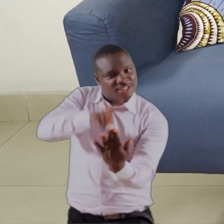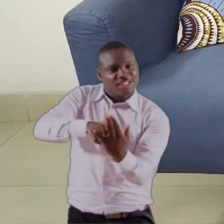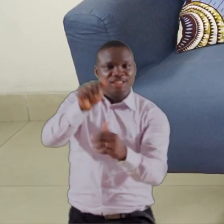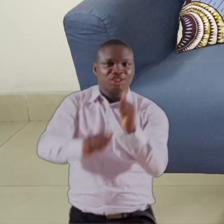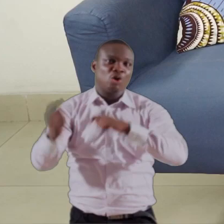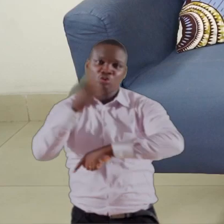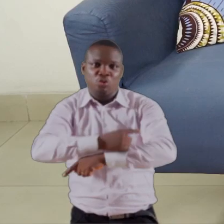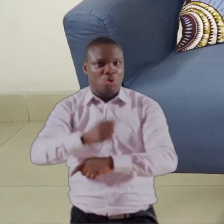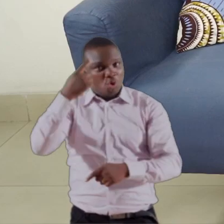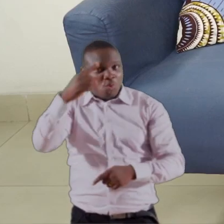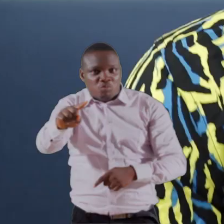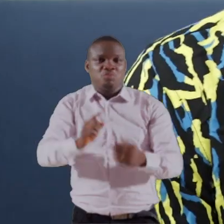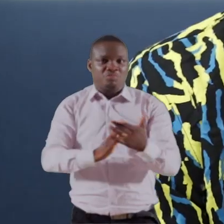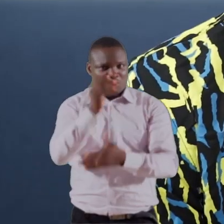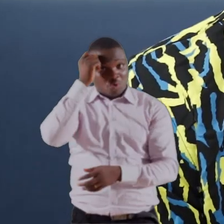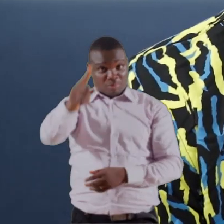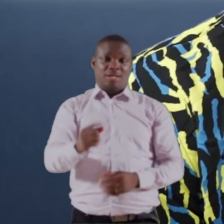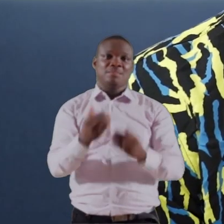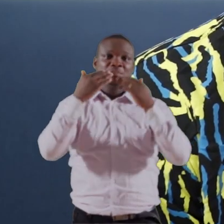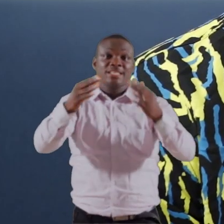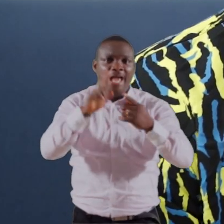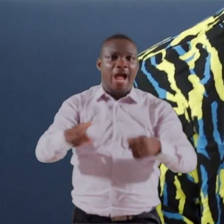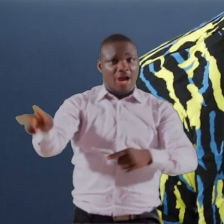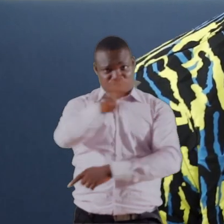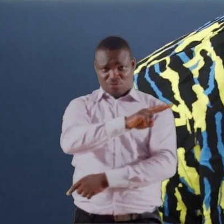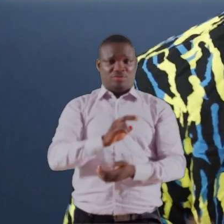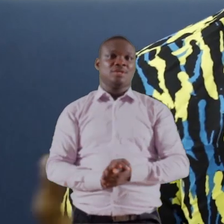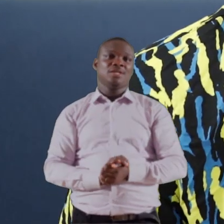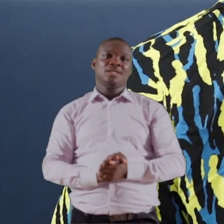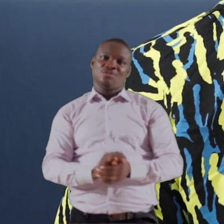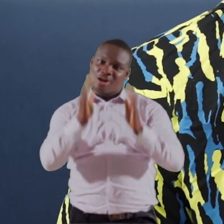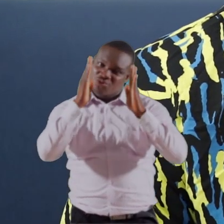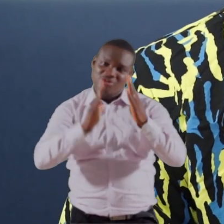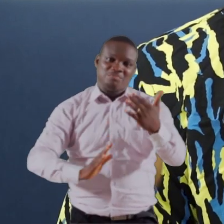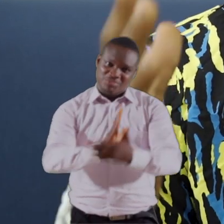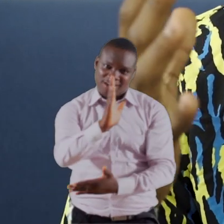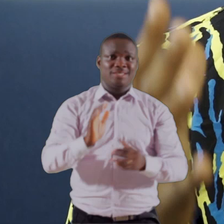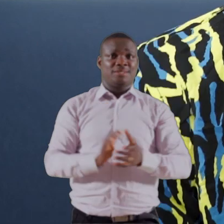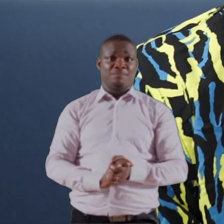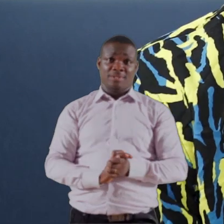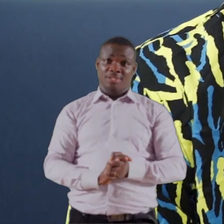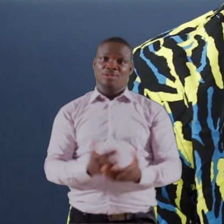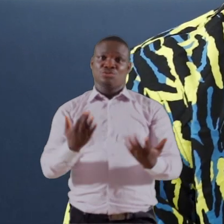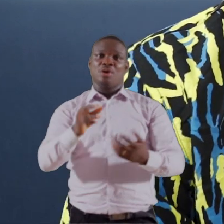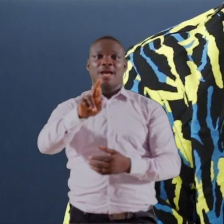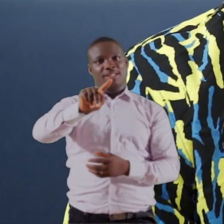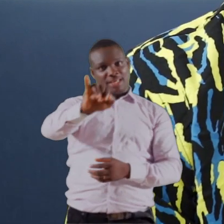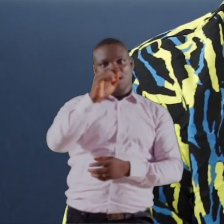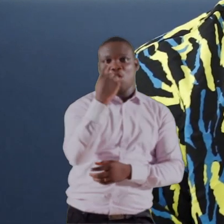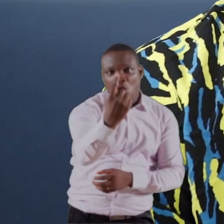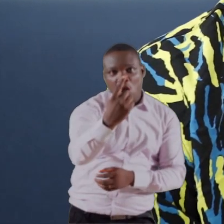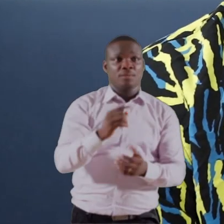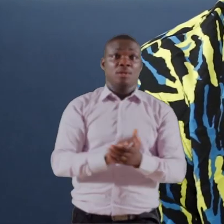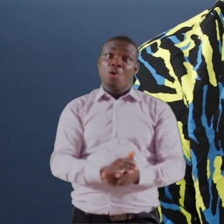pour les garder dans la mémoire. Allez, merci à vous, chers amis, d'avoir suivi ce programme de cours sur RT1. Nous vous souhaitons une bonne fin de